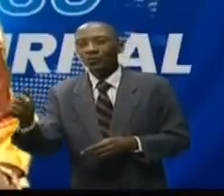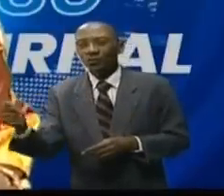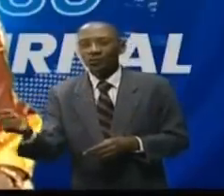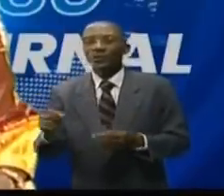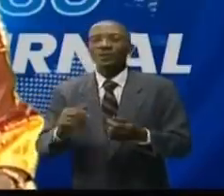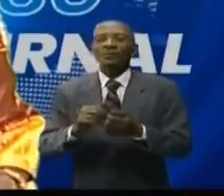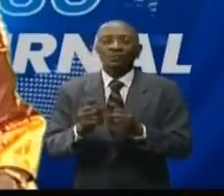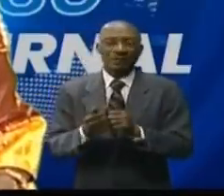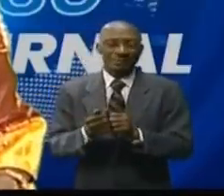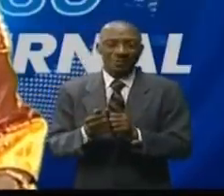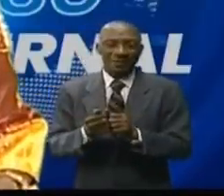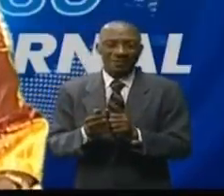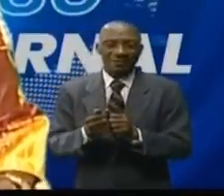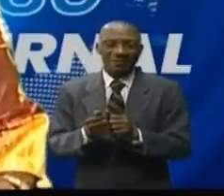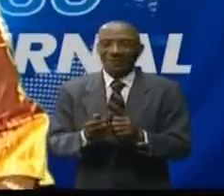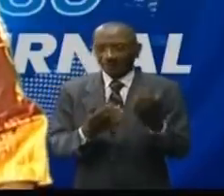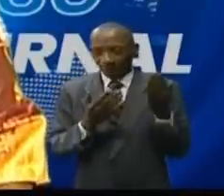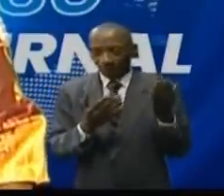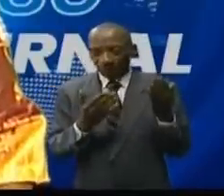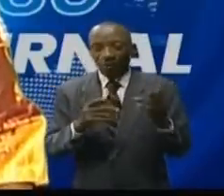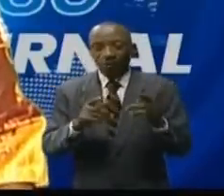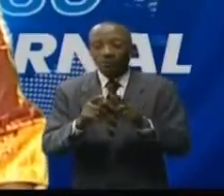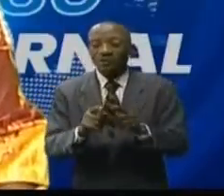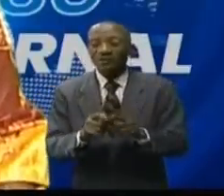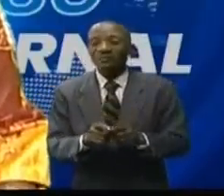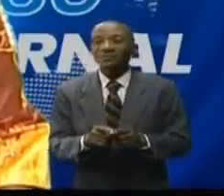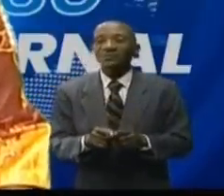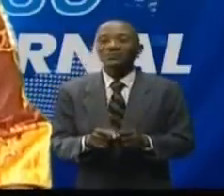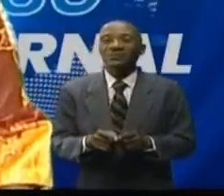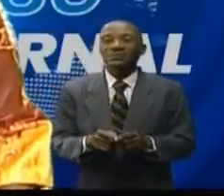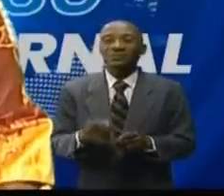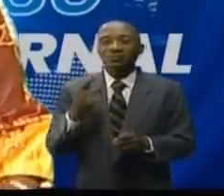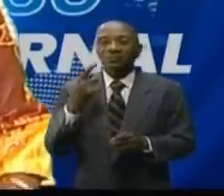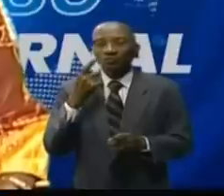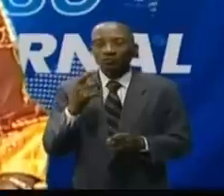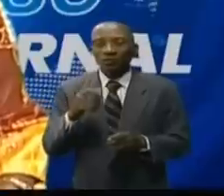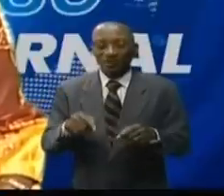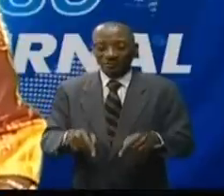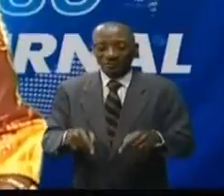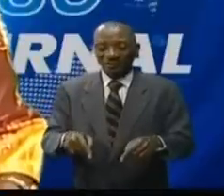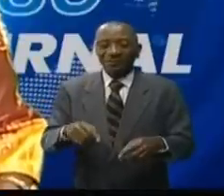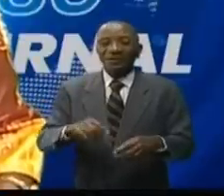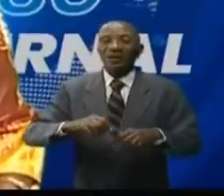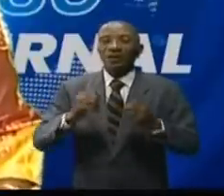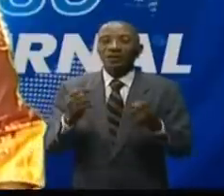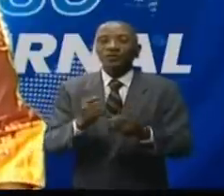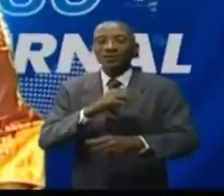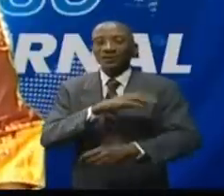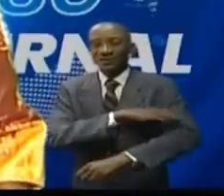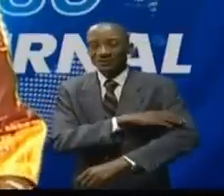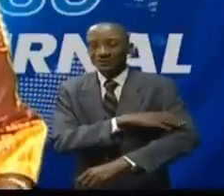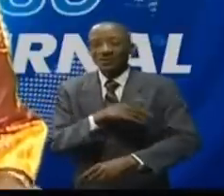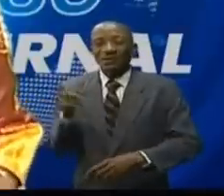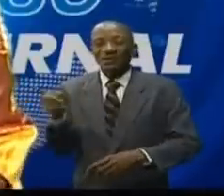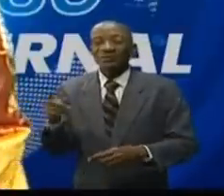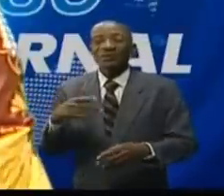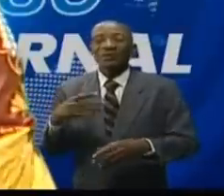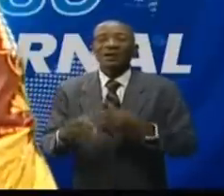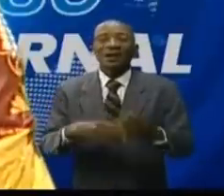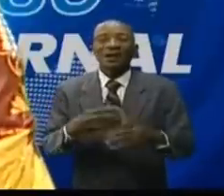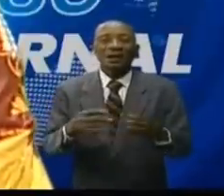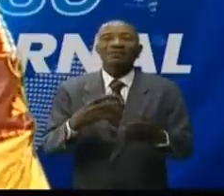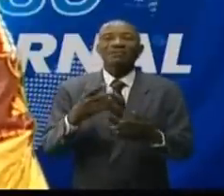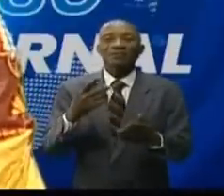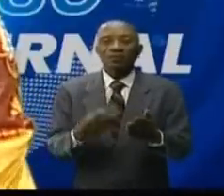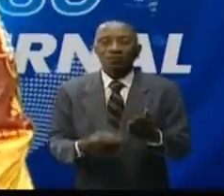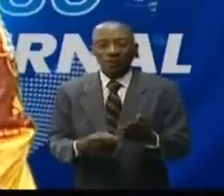Nos reporters ont fait la ronde de quelques morgues de Kinshasa pour en savoir plus. C'est le cas de la morgue Le Point Final dans la commune